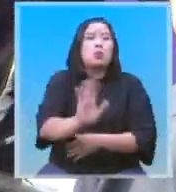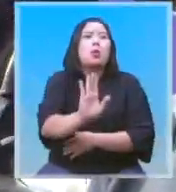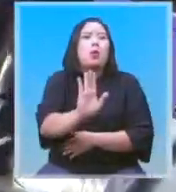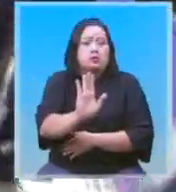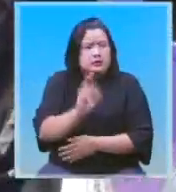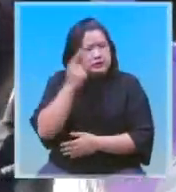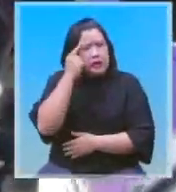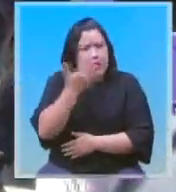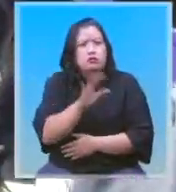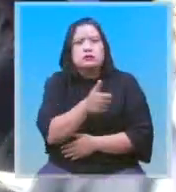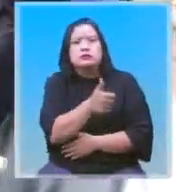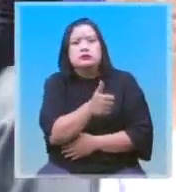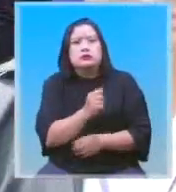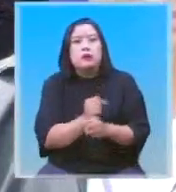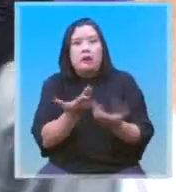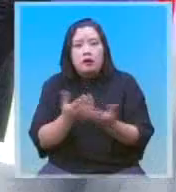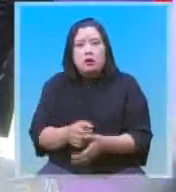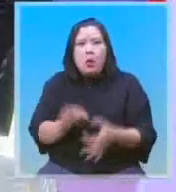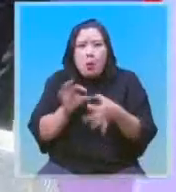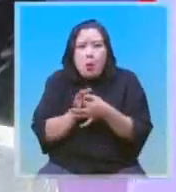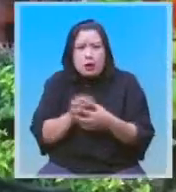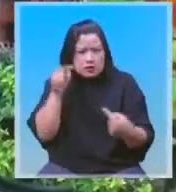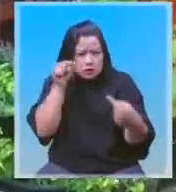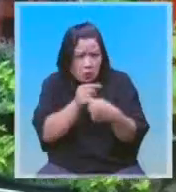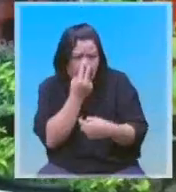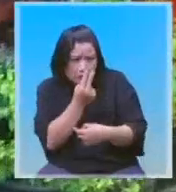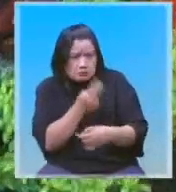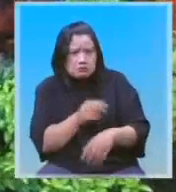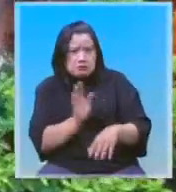คเนี่ยกลัวว่าจะเป็นเป้าโจมตีเช่นกันนะครับไปดูพรรคอื่น